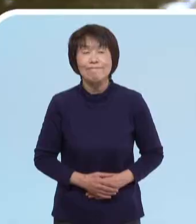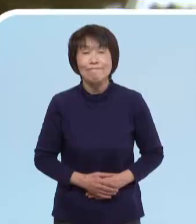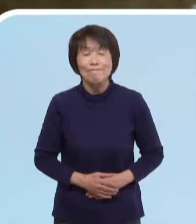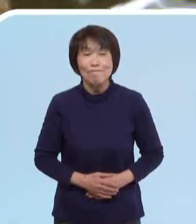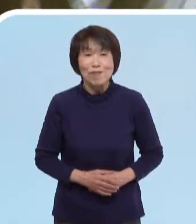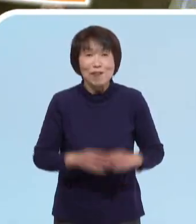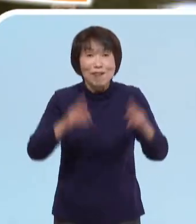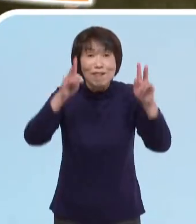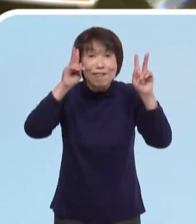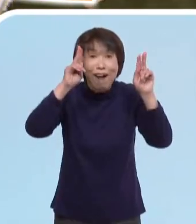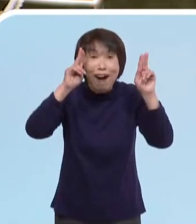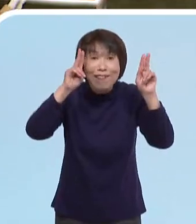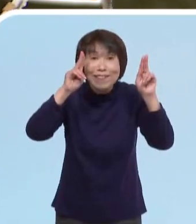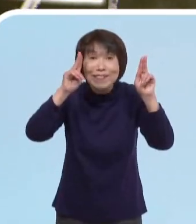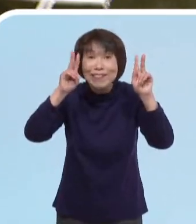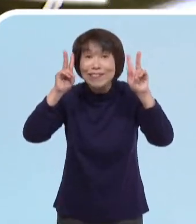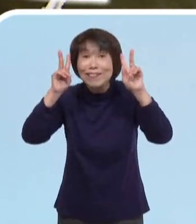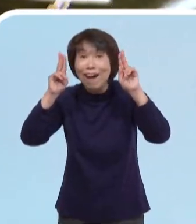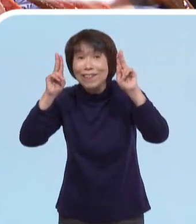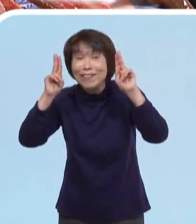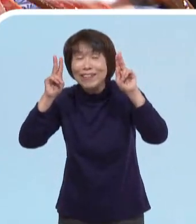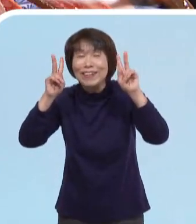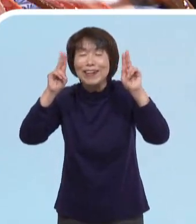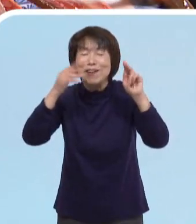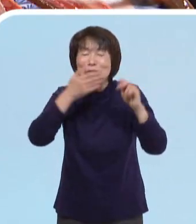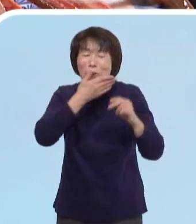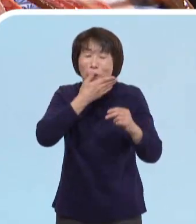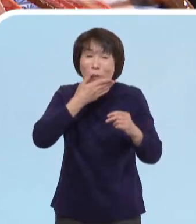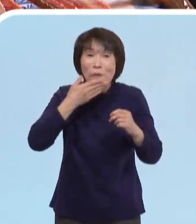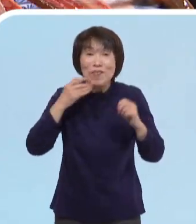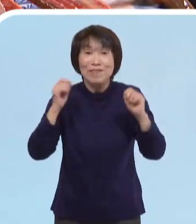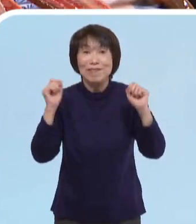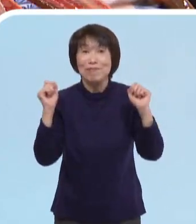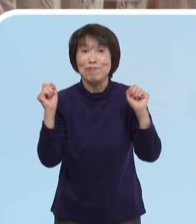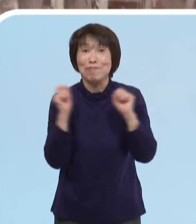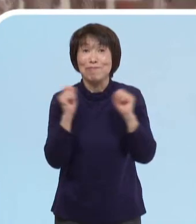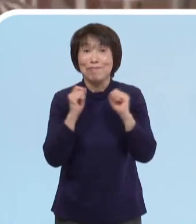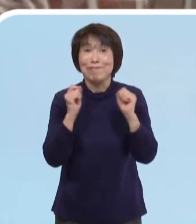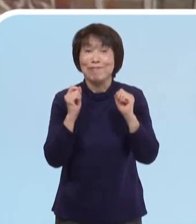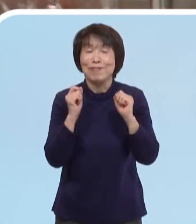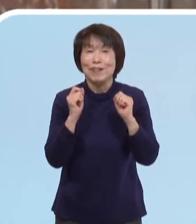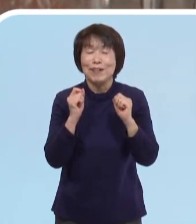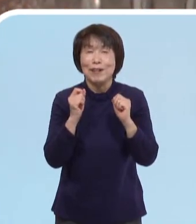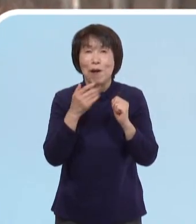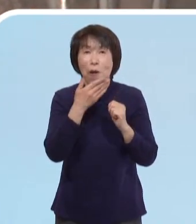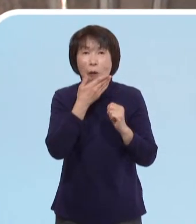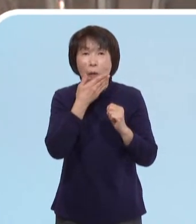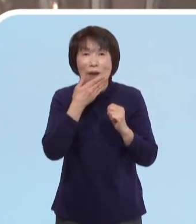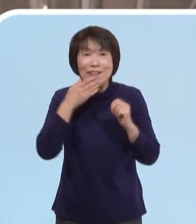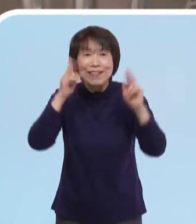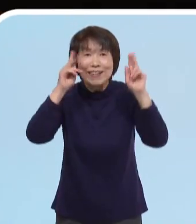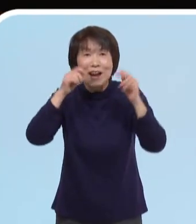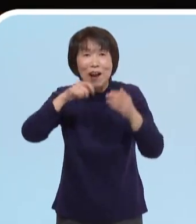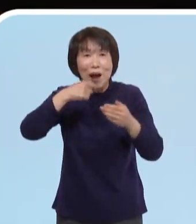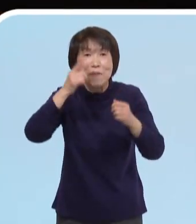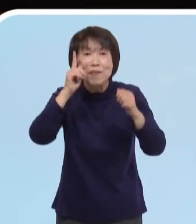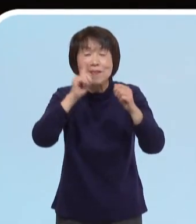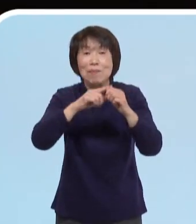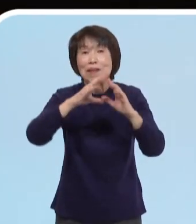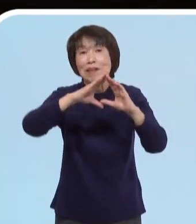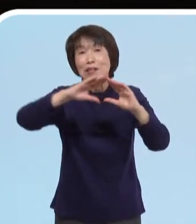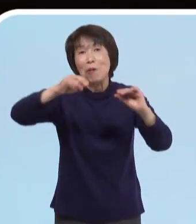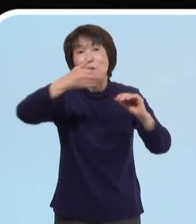カニ、カニ、カニの季節がやってきましたよ。 美味しいカニを求めて日本海